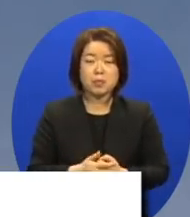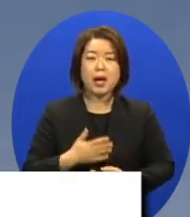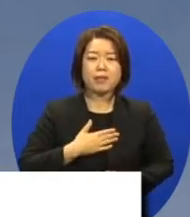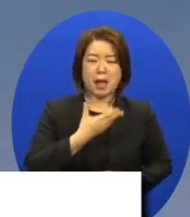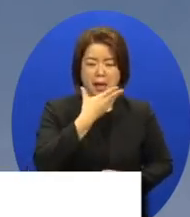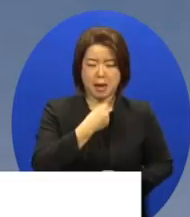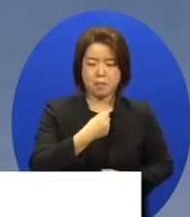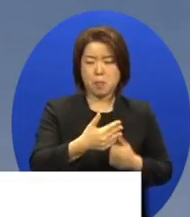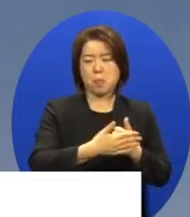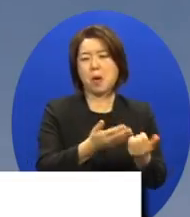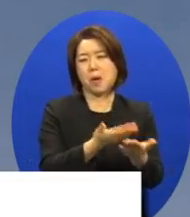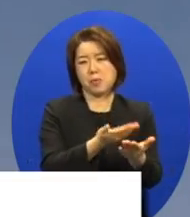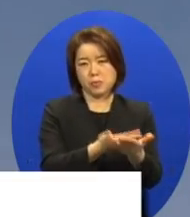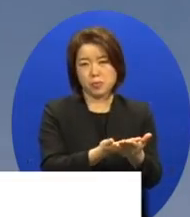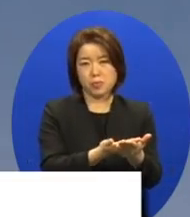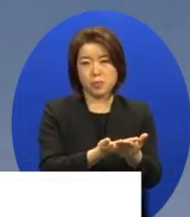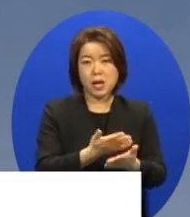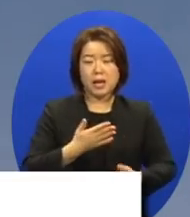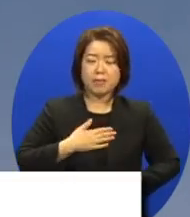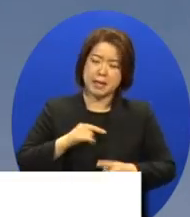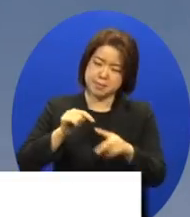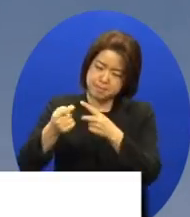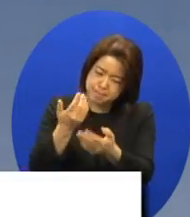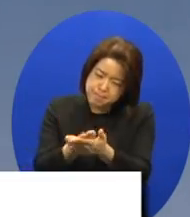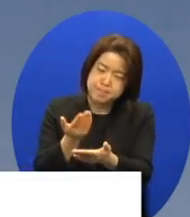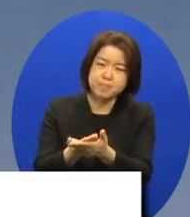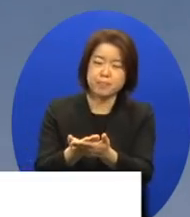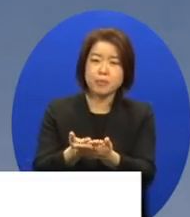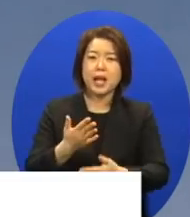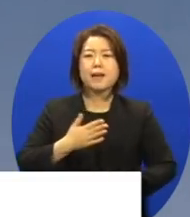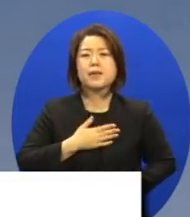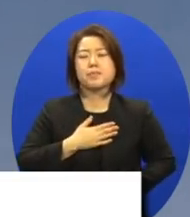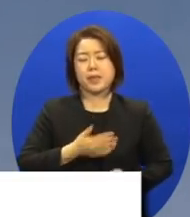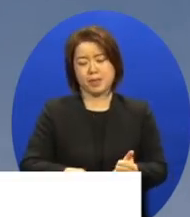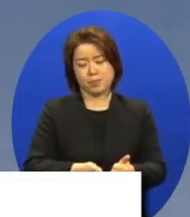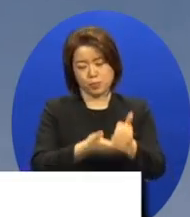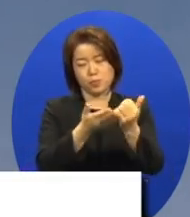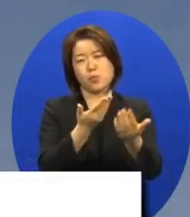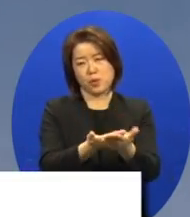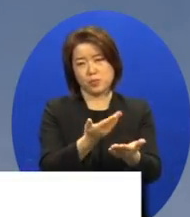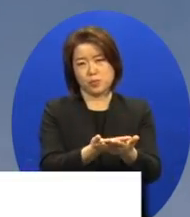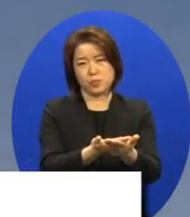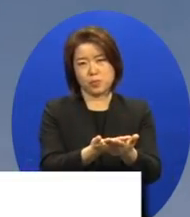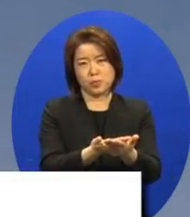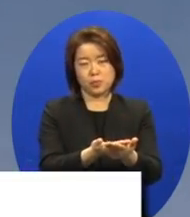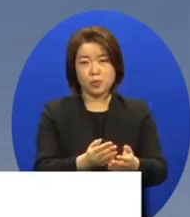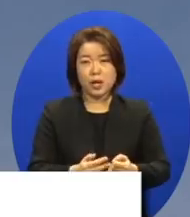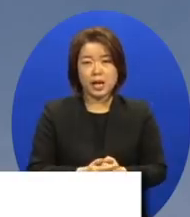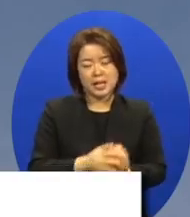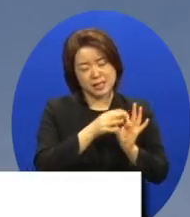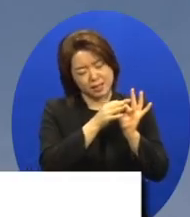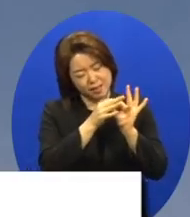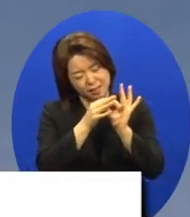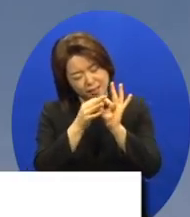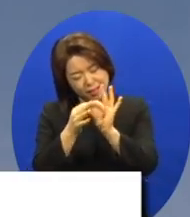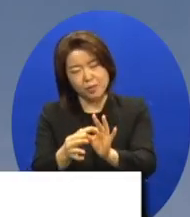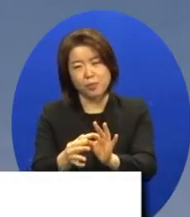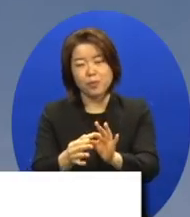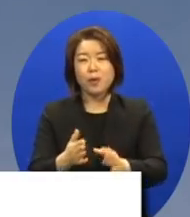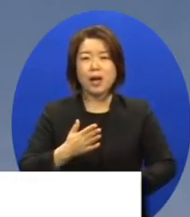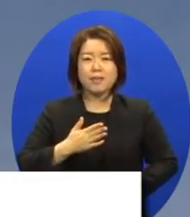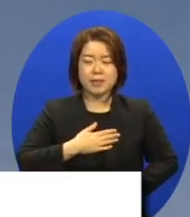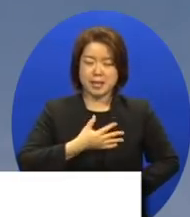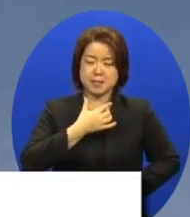행복하게 해 줘 나 이해해 줘 나 존중해 주로 끊임없이 내